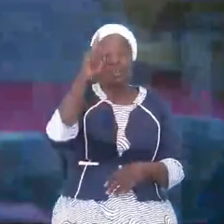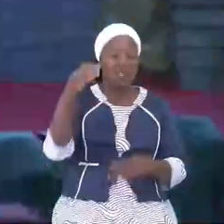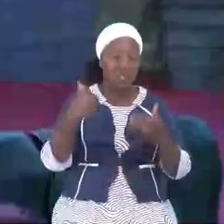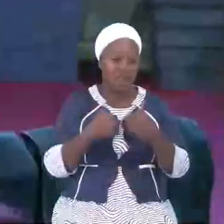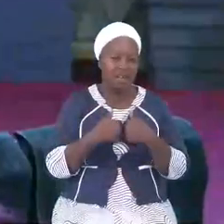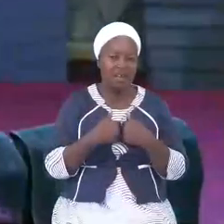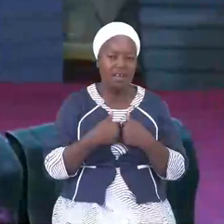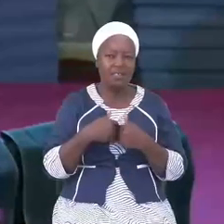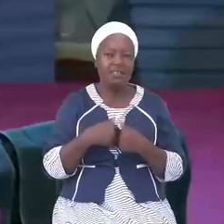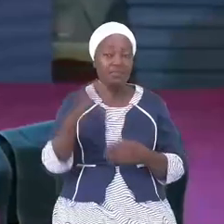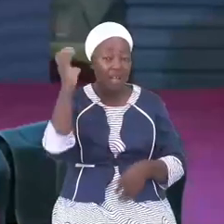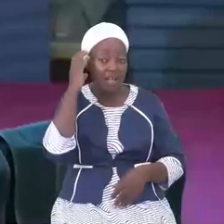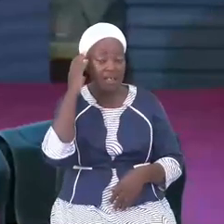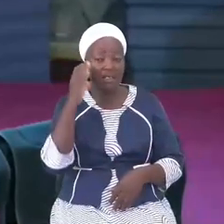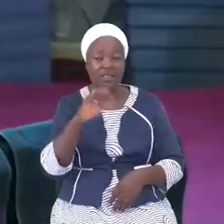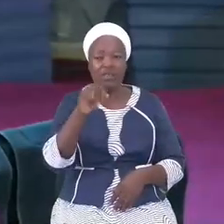aujourd'hui.